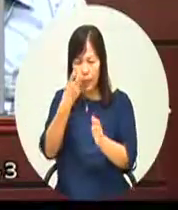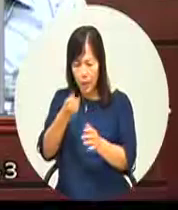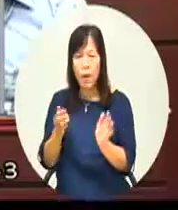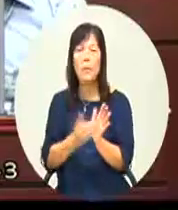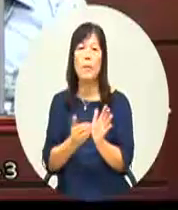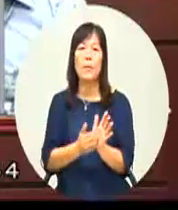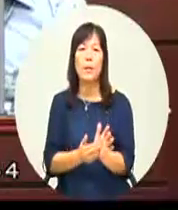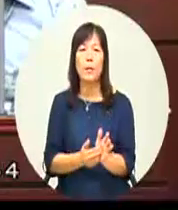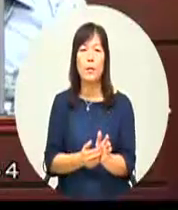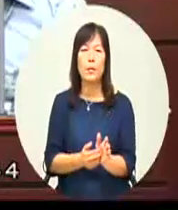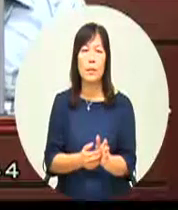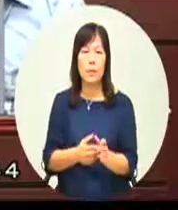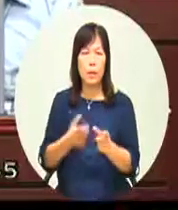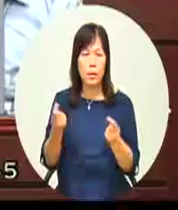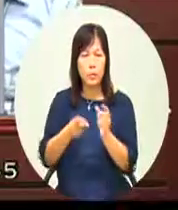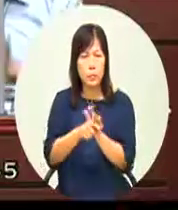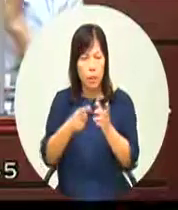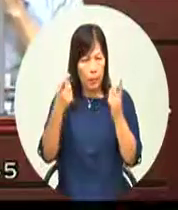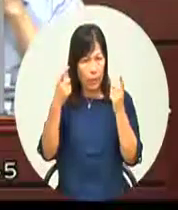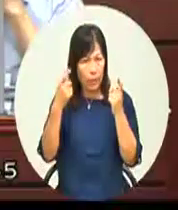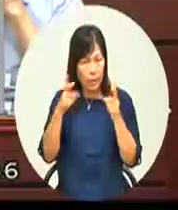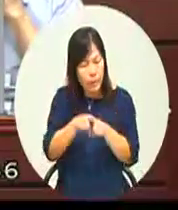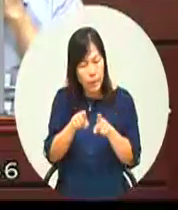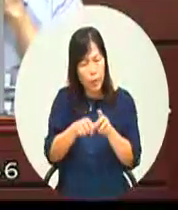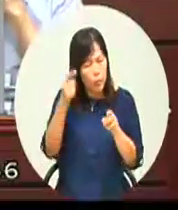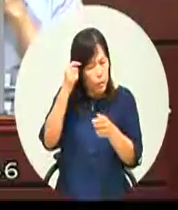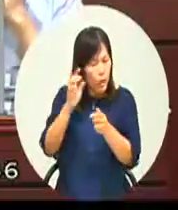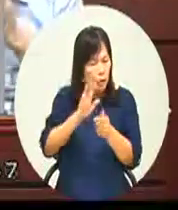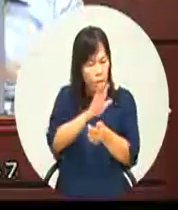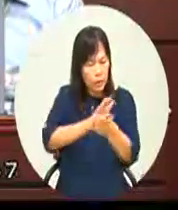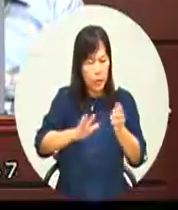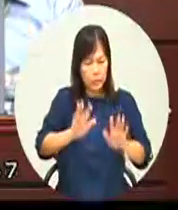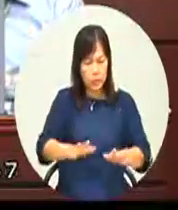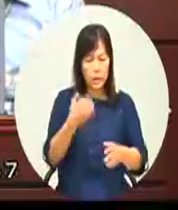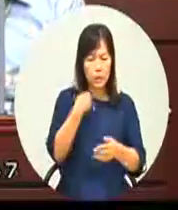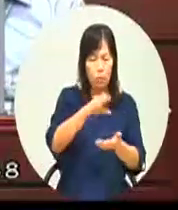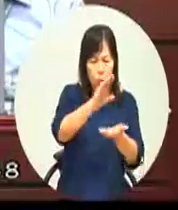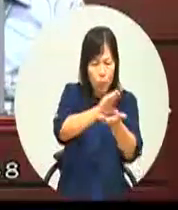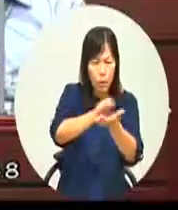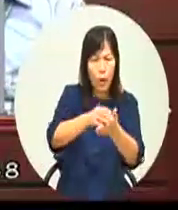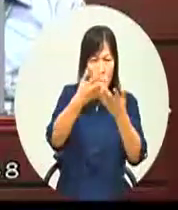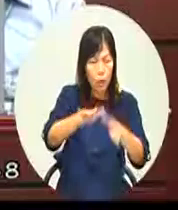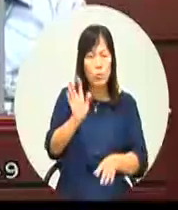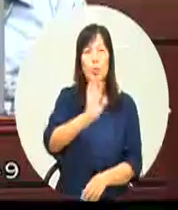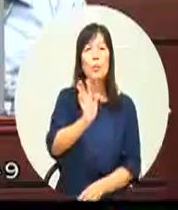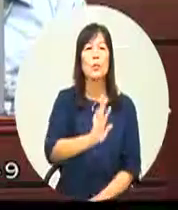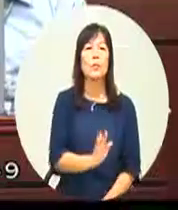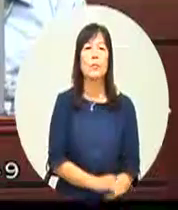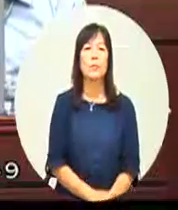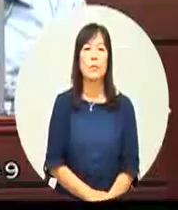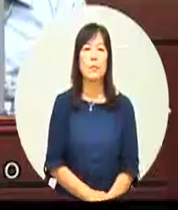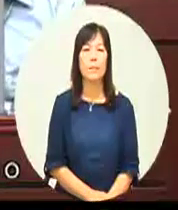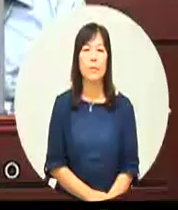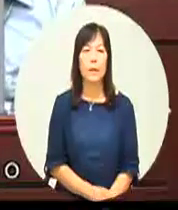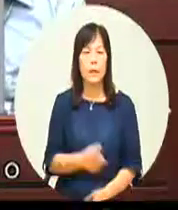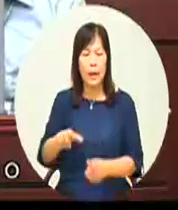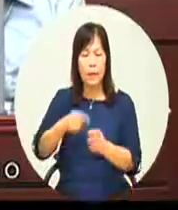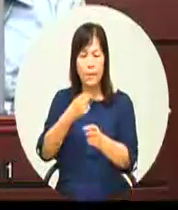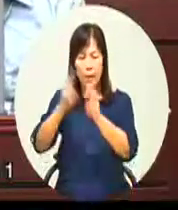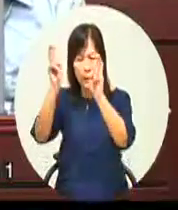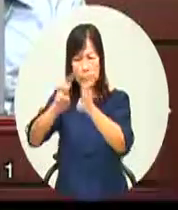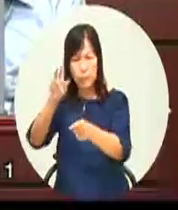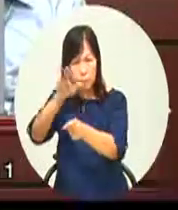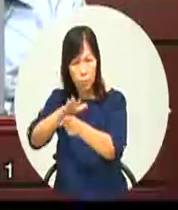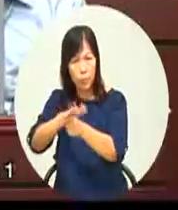是 原则上我们不希望说去影响现有的停车格太多， 是啊， 啊，因为本身它这个设了充电桩以后